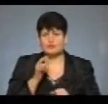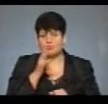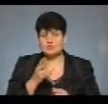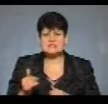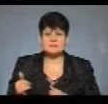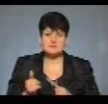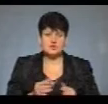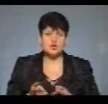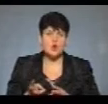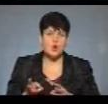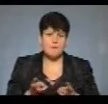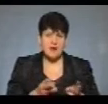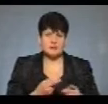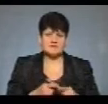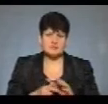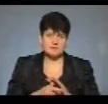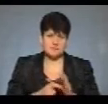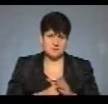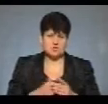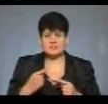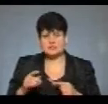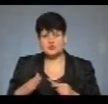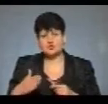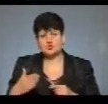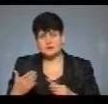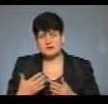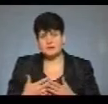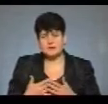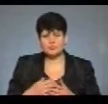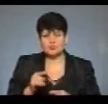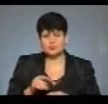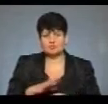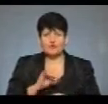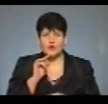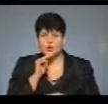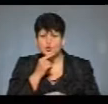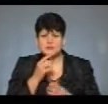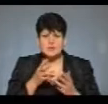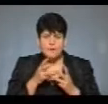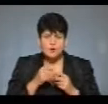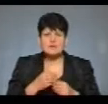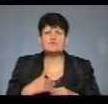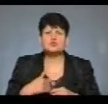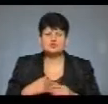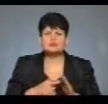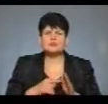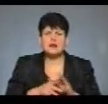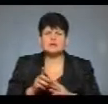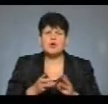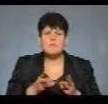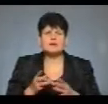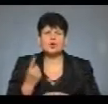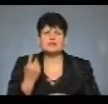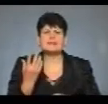забезпечувати опалення в цих приміщеннях. Хоча, з іншої сторони, напевне, тут якийсь був певний такий економічний розрахунок, для чого запускати опалення на один